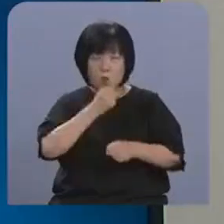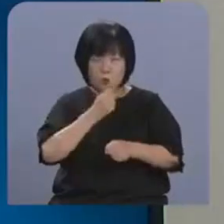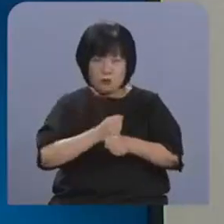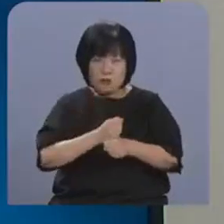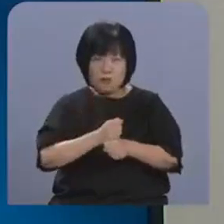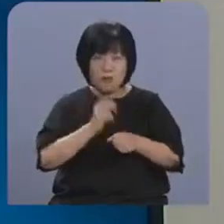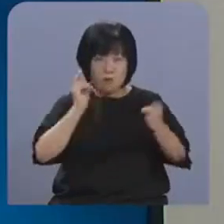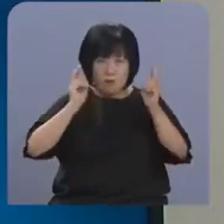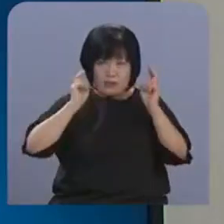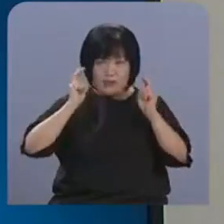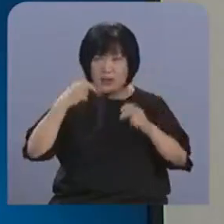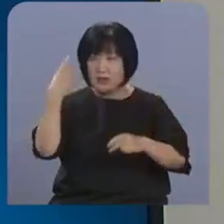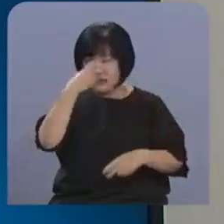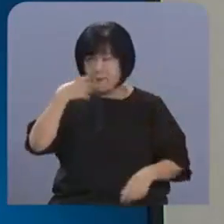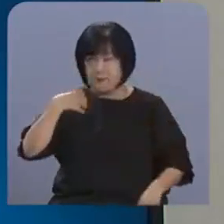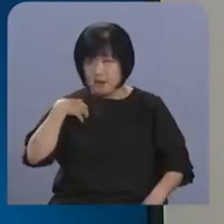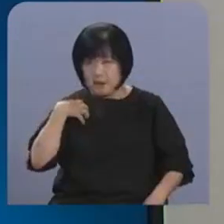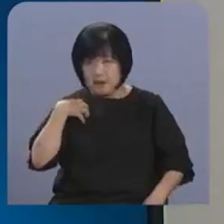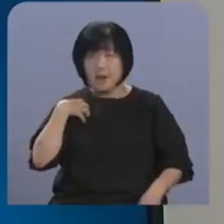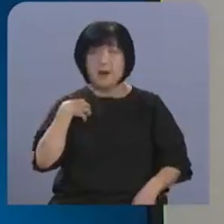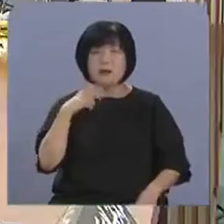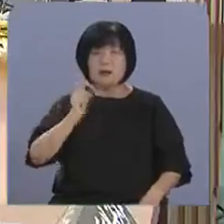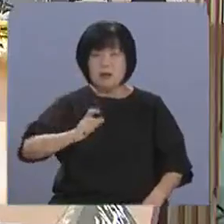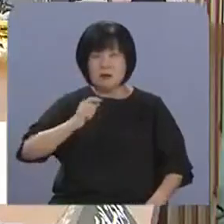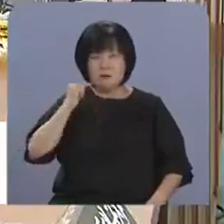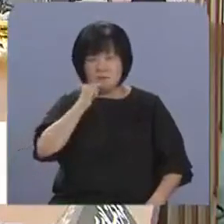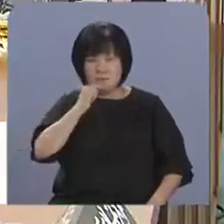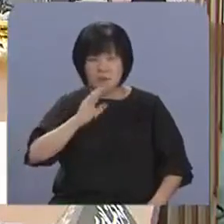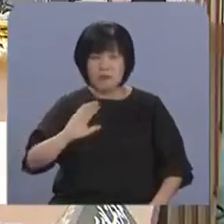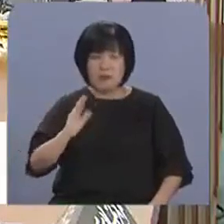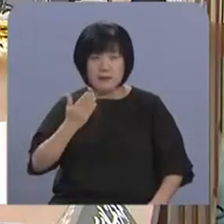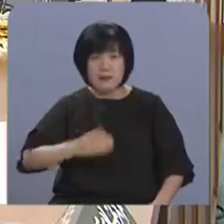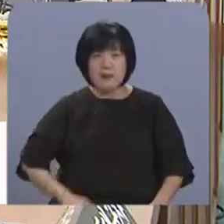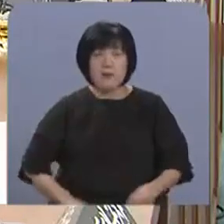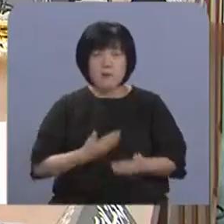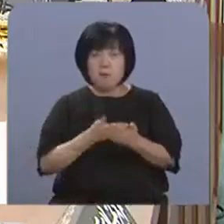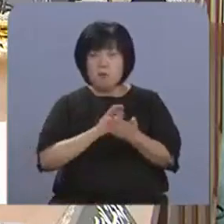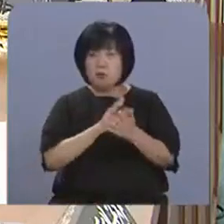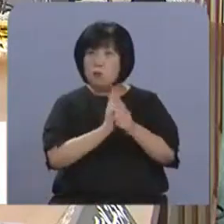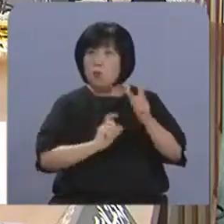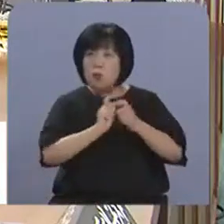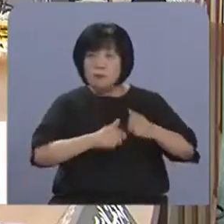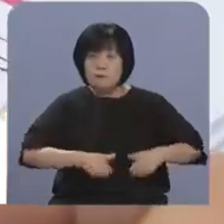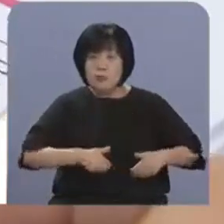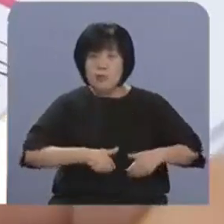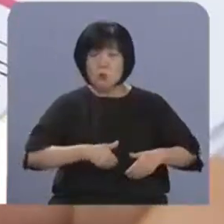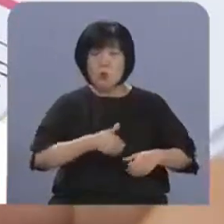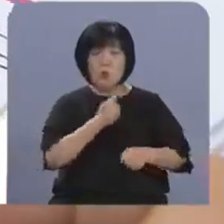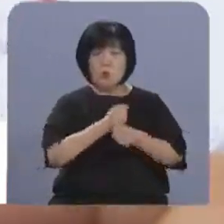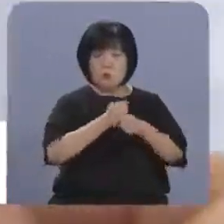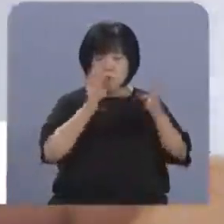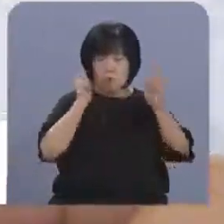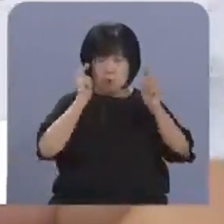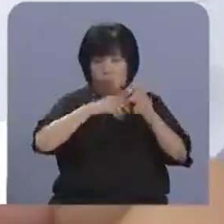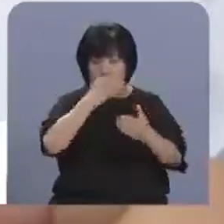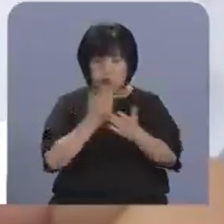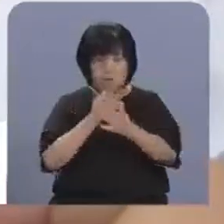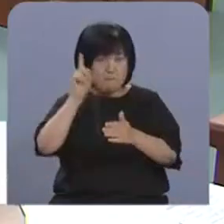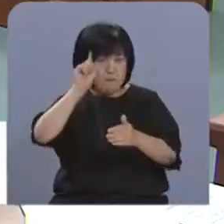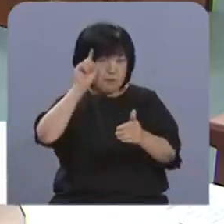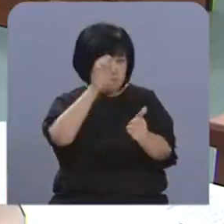강화합니다. 이에 따라 부산시는 이번 점검에서 보수나 보강이 필요한 경우 시공사가 모든 비용을 지게 할